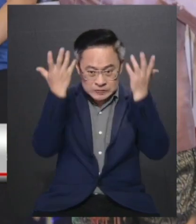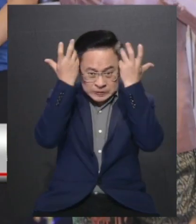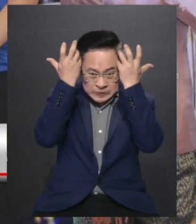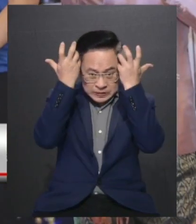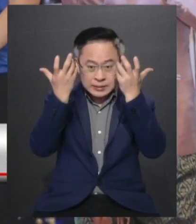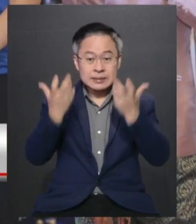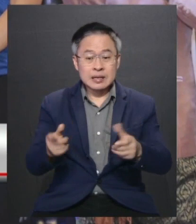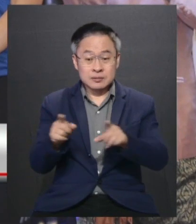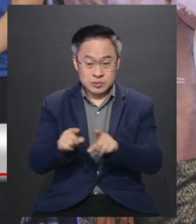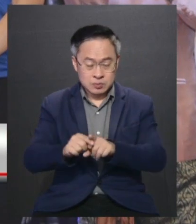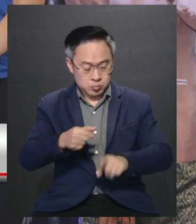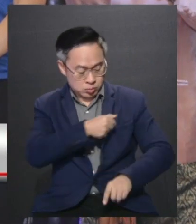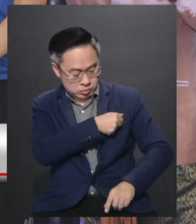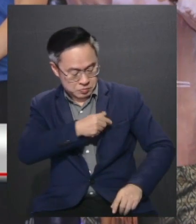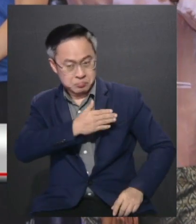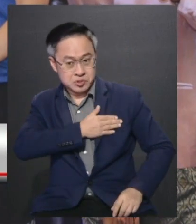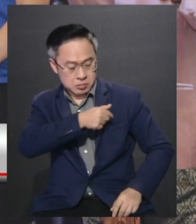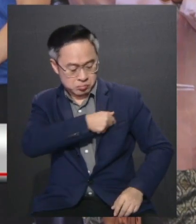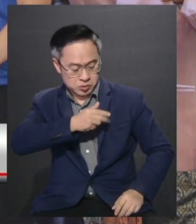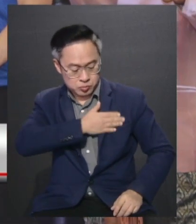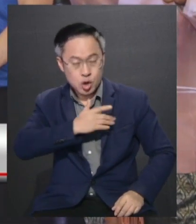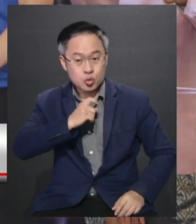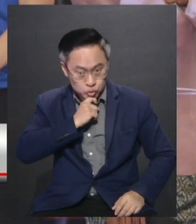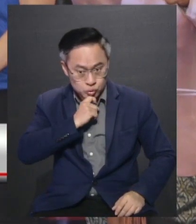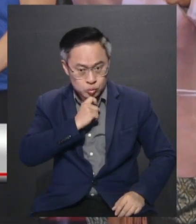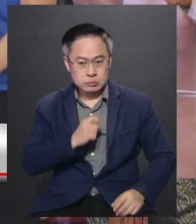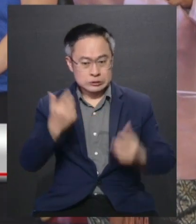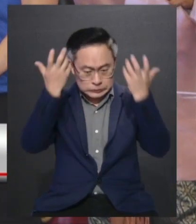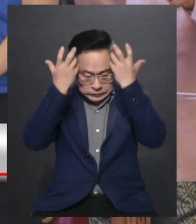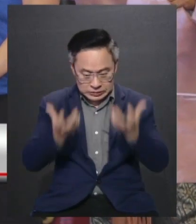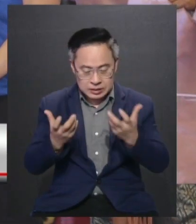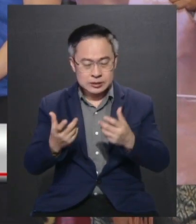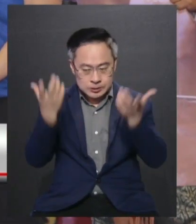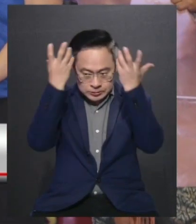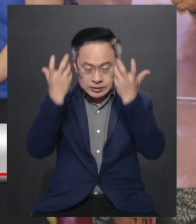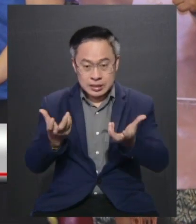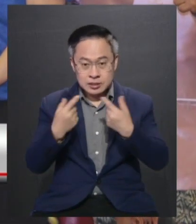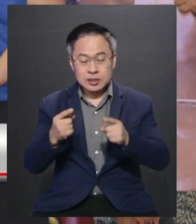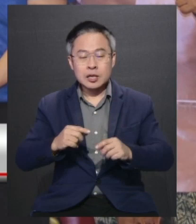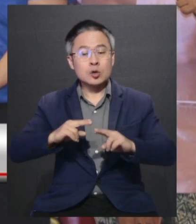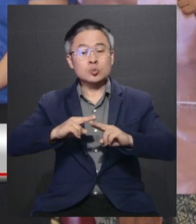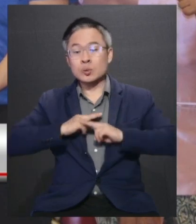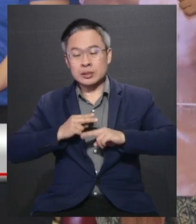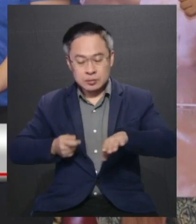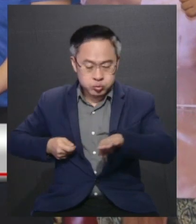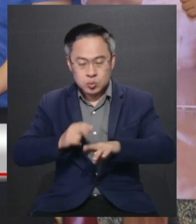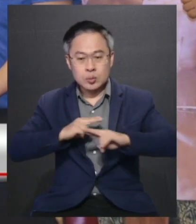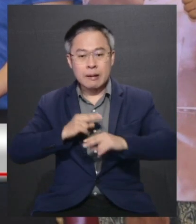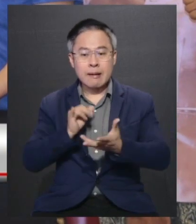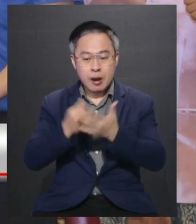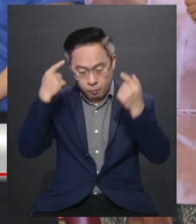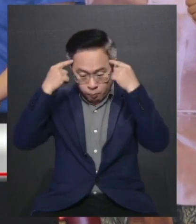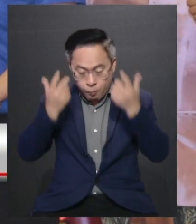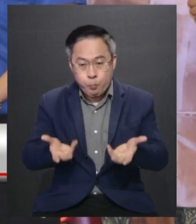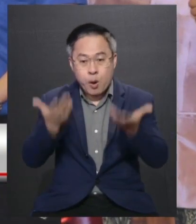เหมือนการแข่งขันรายการต่างๆแต่มันเป็นการรับใช้ประเทศชาติทำเพื่อประเทศไทยหลังจากจบ